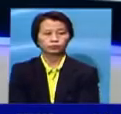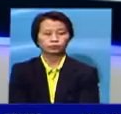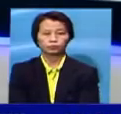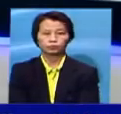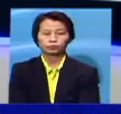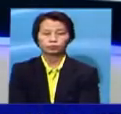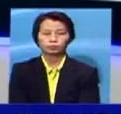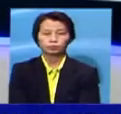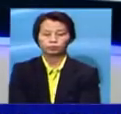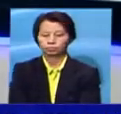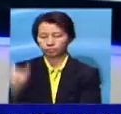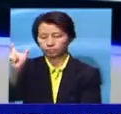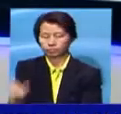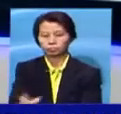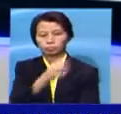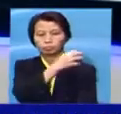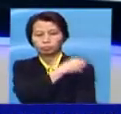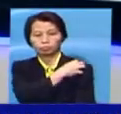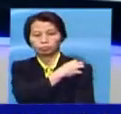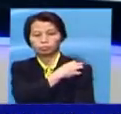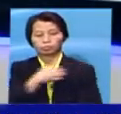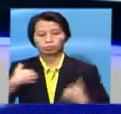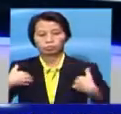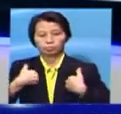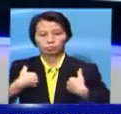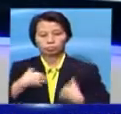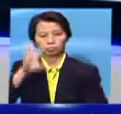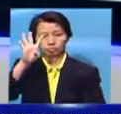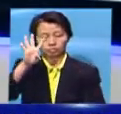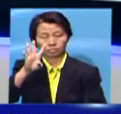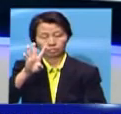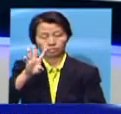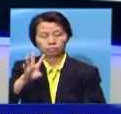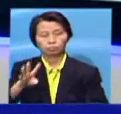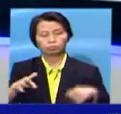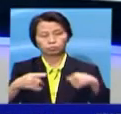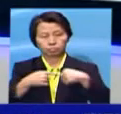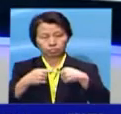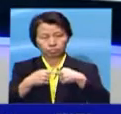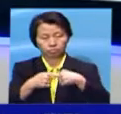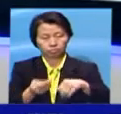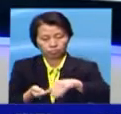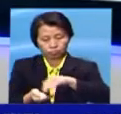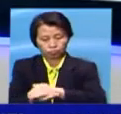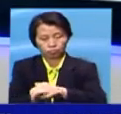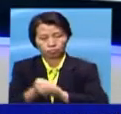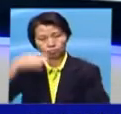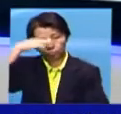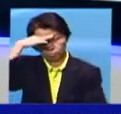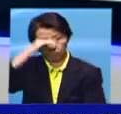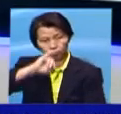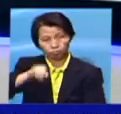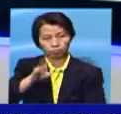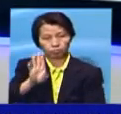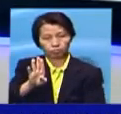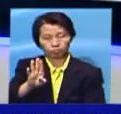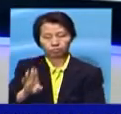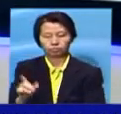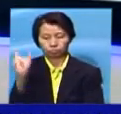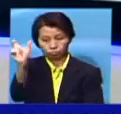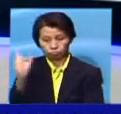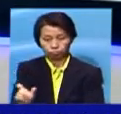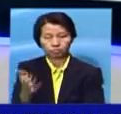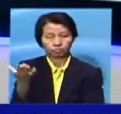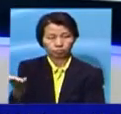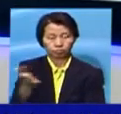abdulani seorang pegawai veterina menghadapi empat pertuduhan membabitkan rasuah di Mahkamah sesen Johor Bu bagaimanun tertuduh yang